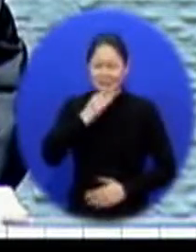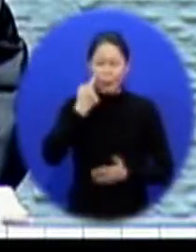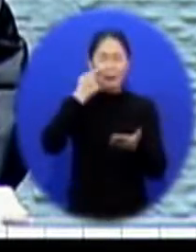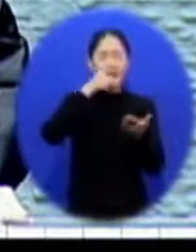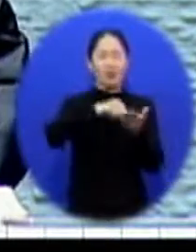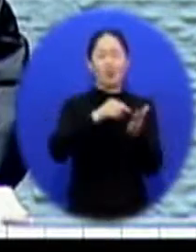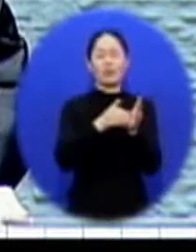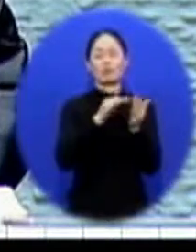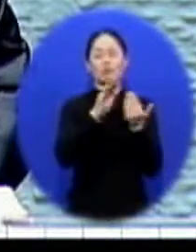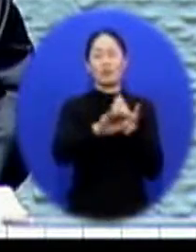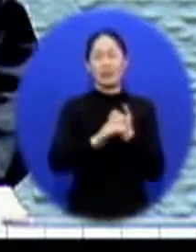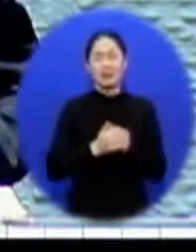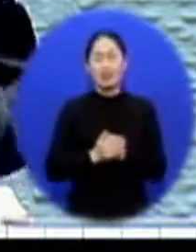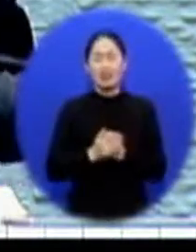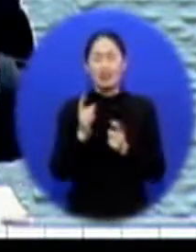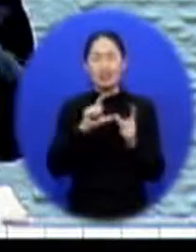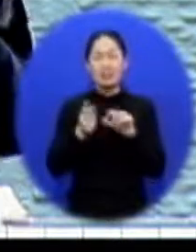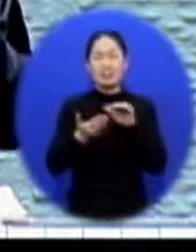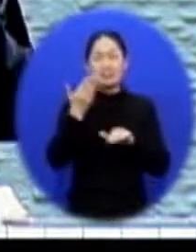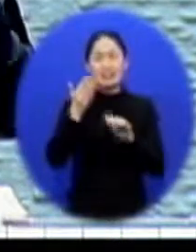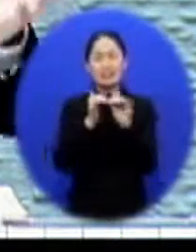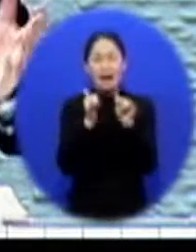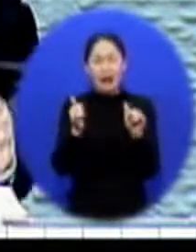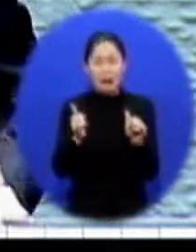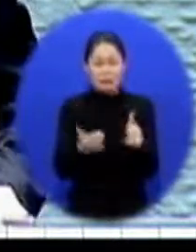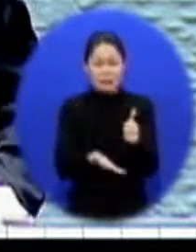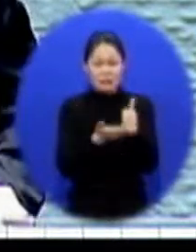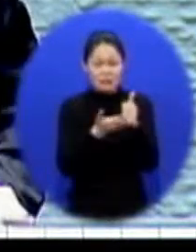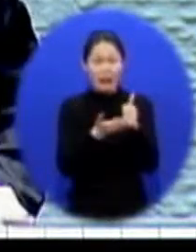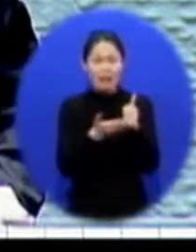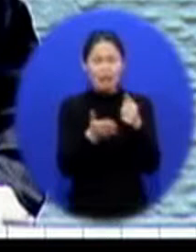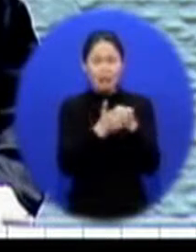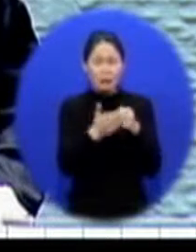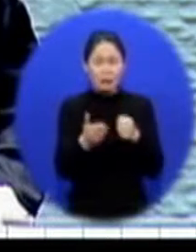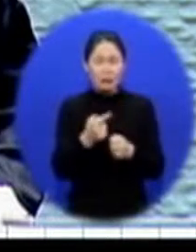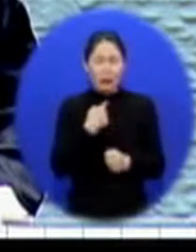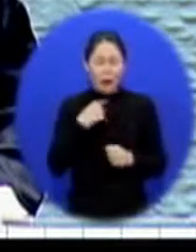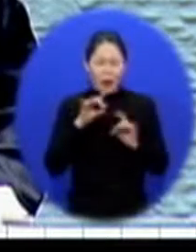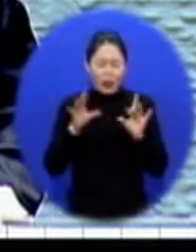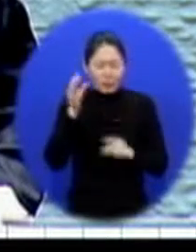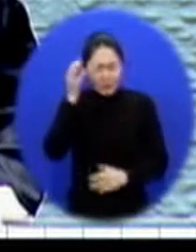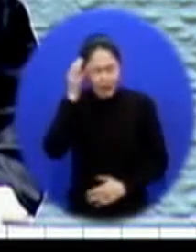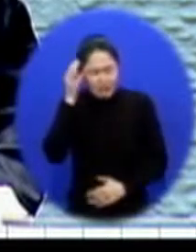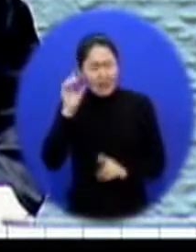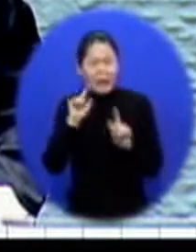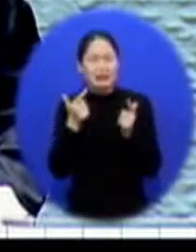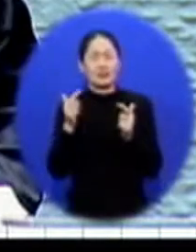나니까 더 이상 사람의 칭찬해 막 목마르지 않게 되었습니다